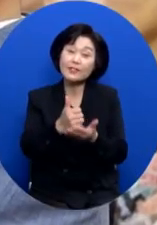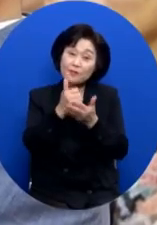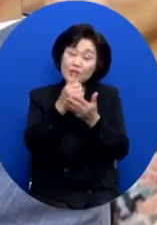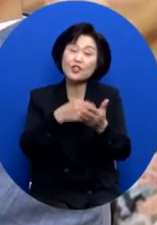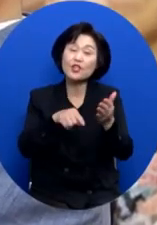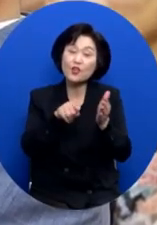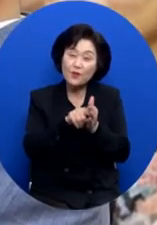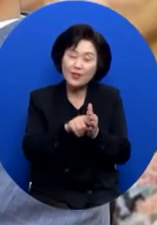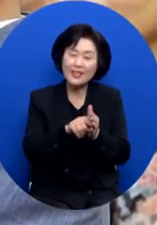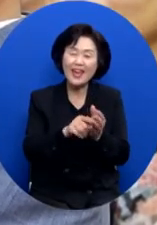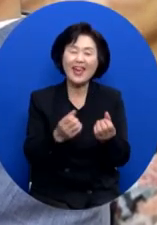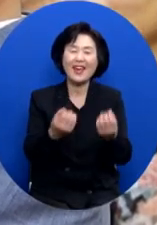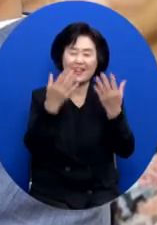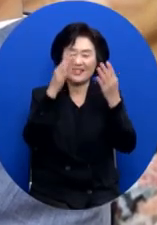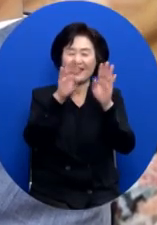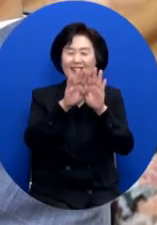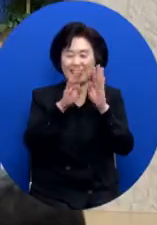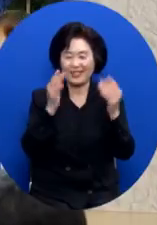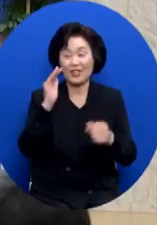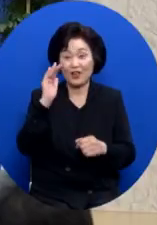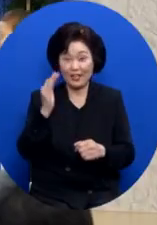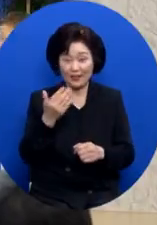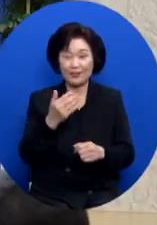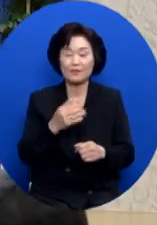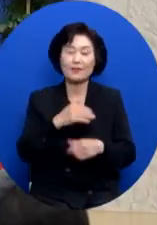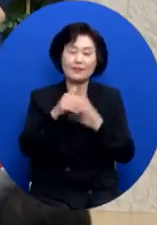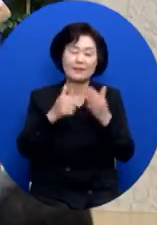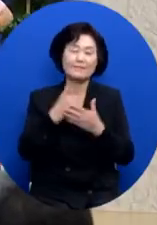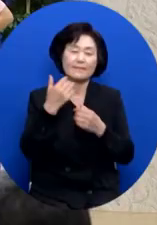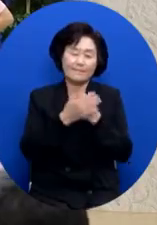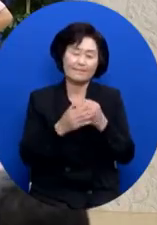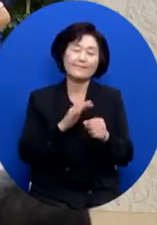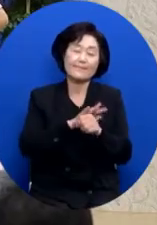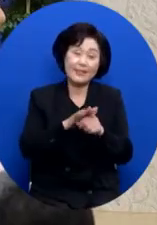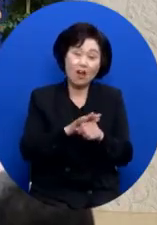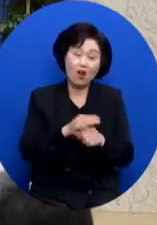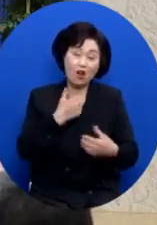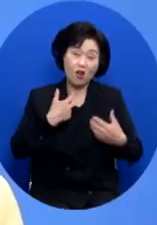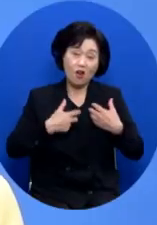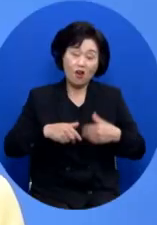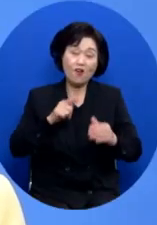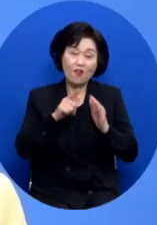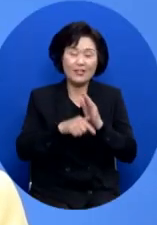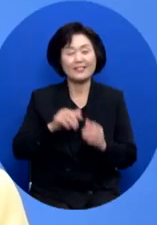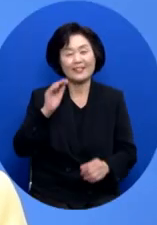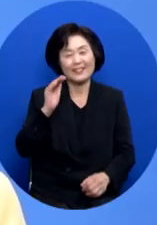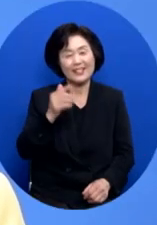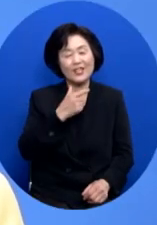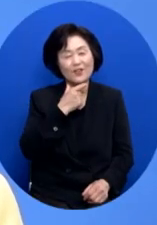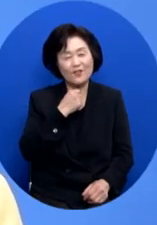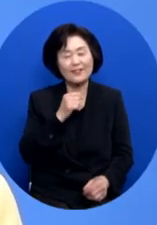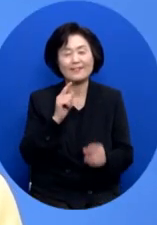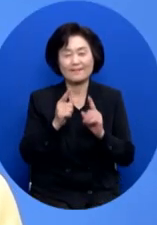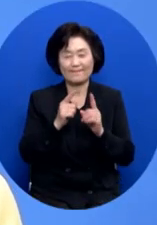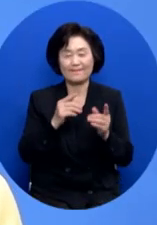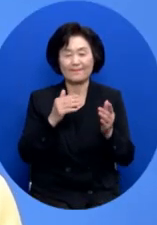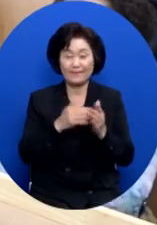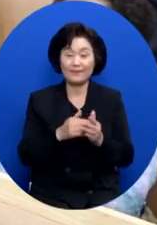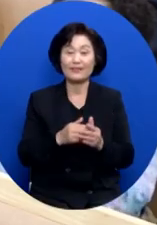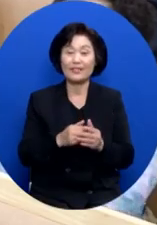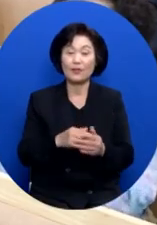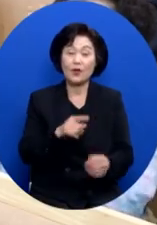은빛 한마당 잔치를 준비했다며 하나님의 은혜와 사랑으로 즐겁고 행복한 시간이 되길 바란다고 전했습니다. 이어